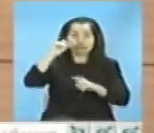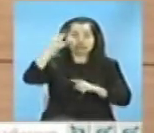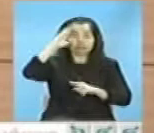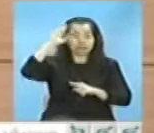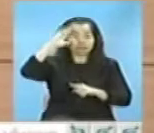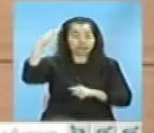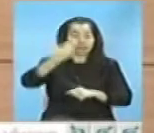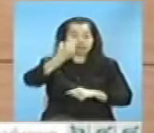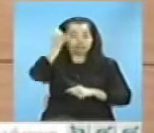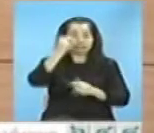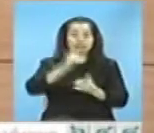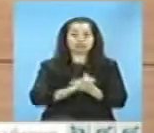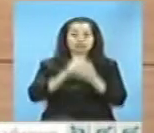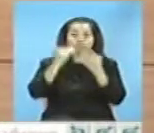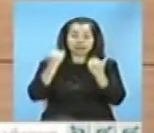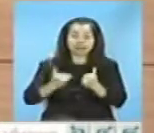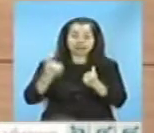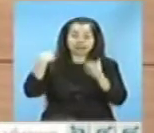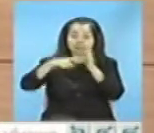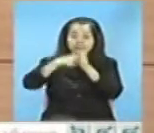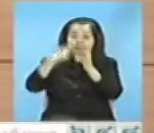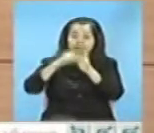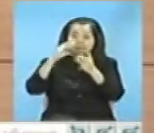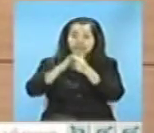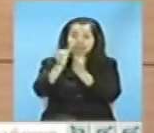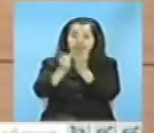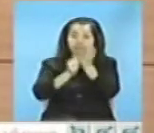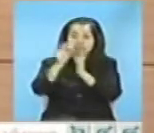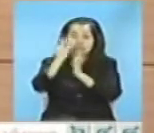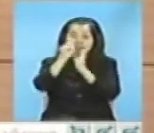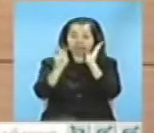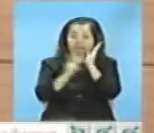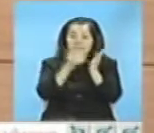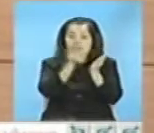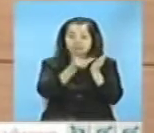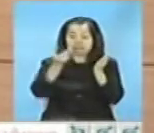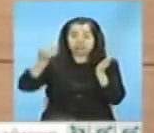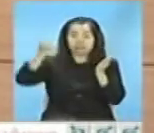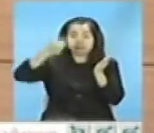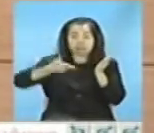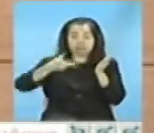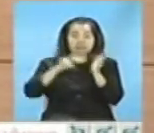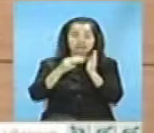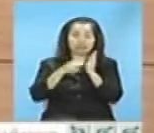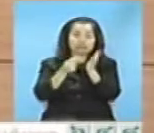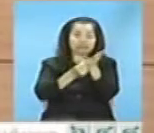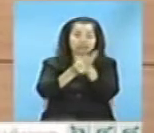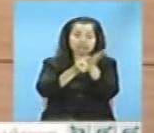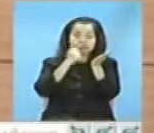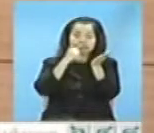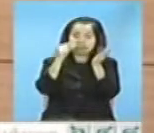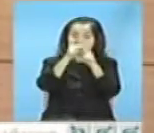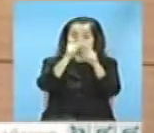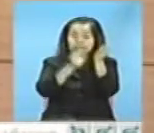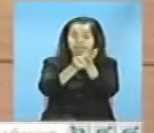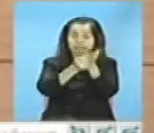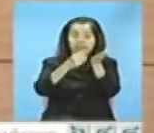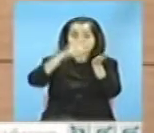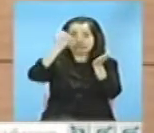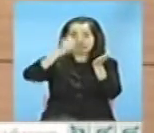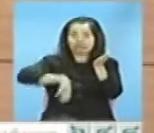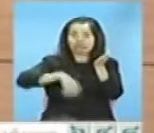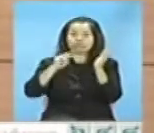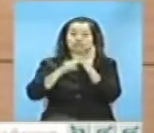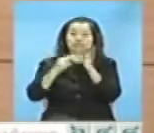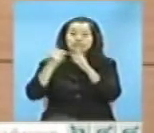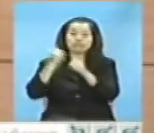ารเพราะฉะนั้นหลักการของร่างแก้ไขรัฐธรรมนูญทั้ง3ฉบับนั้นคงไม่ใช่เรื่องของการแก้ไขรัฐธรรมนูญแต่เป็นการ